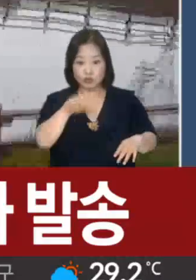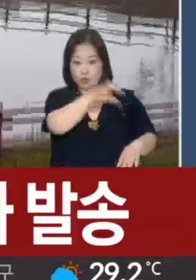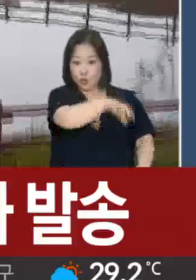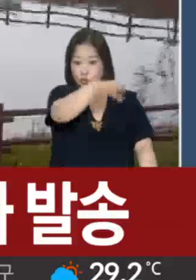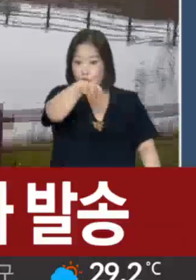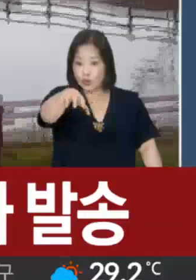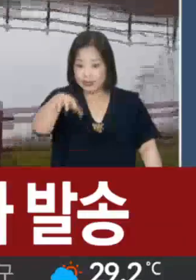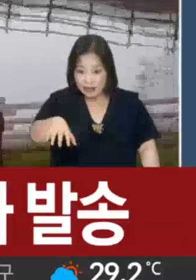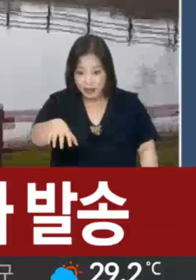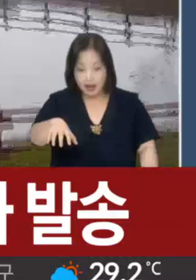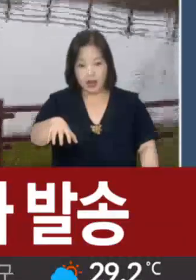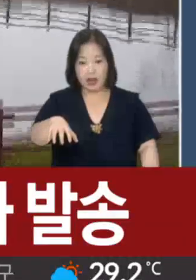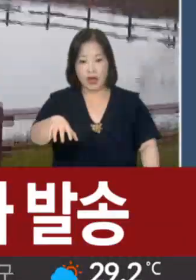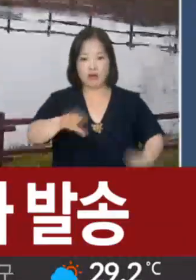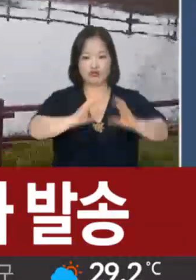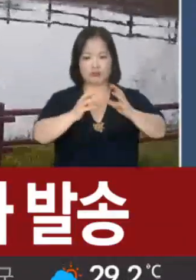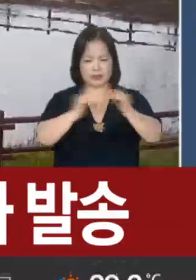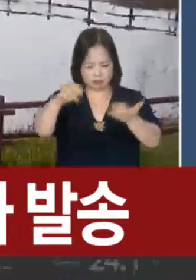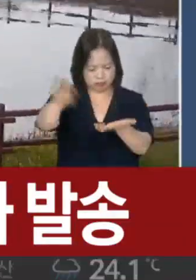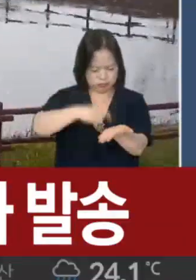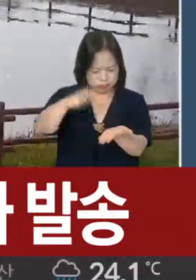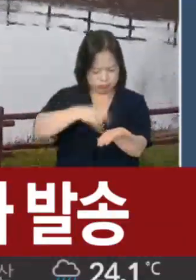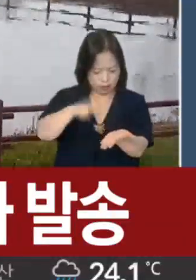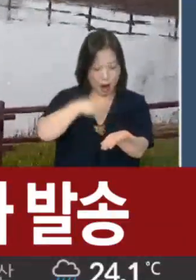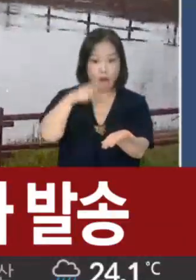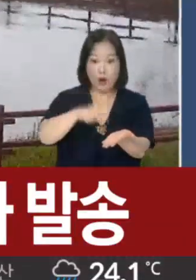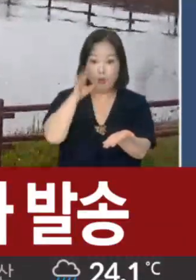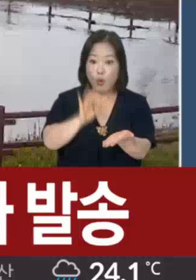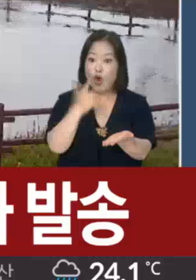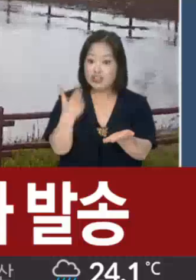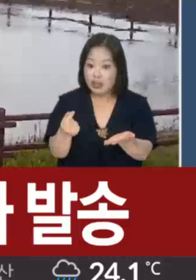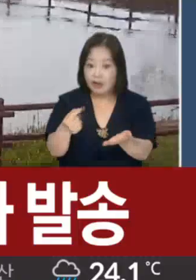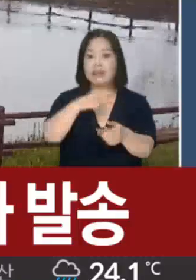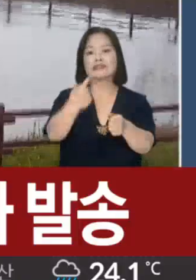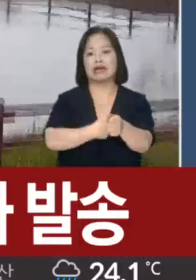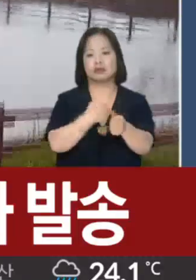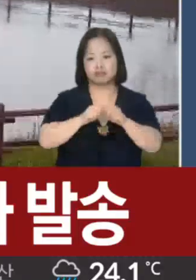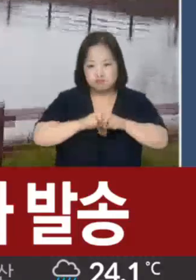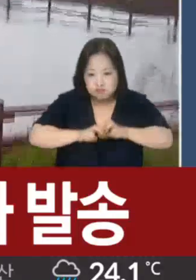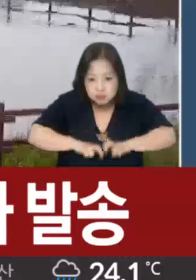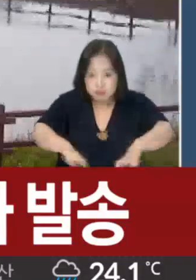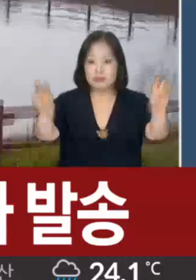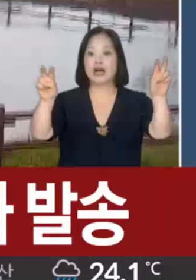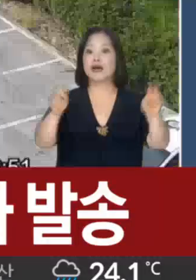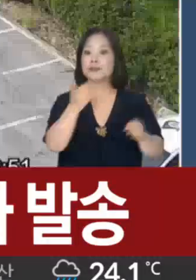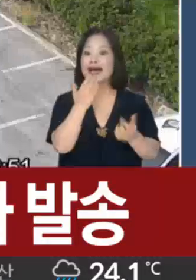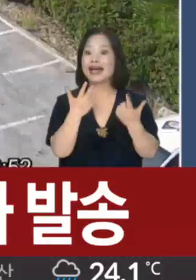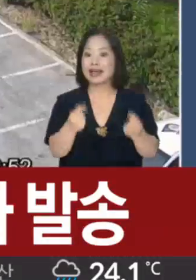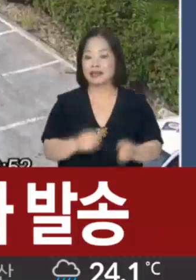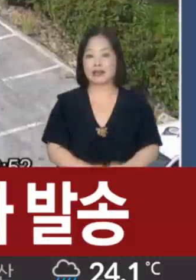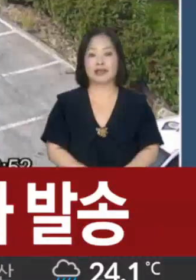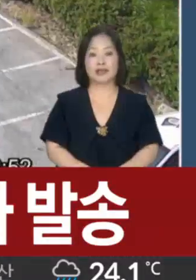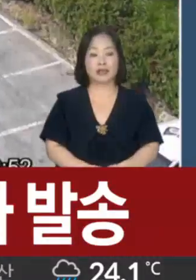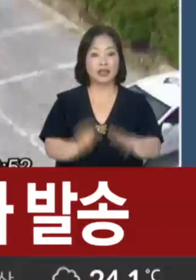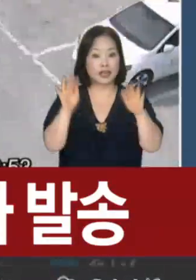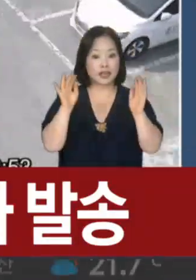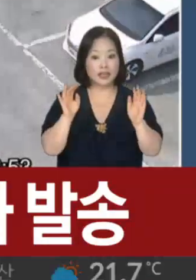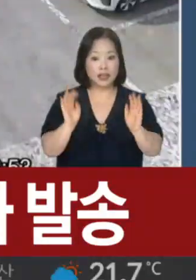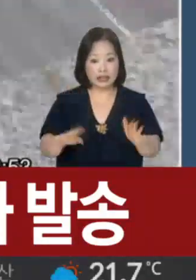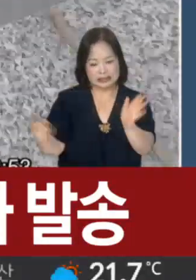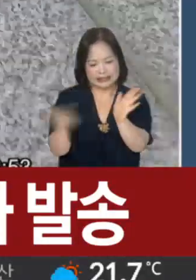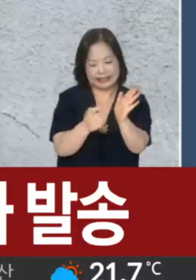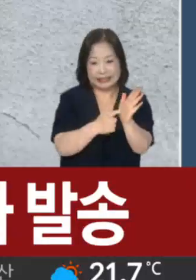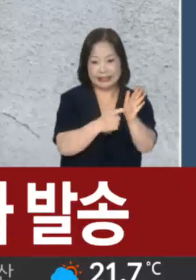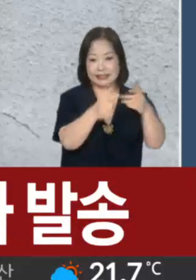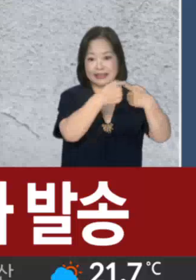우리나라 대부분의 국민들이 받으신 것처럼 자동으로 이제 발송이 되도록 되어 있습니다. 그래서 예. 참고로 이